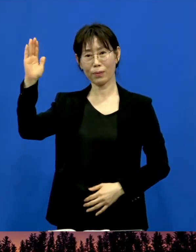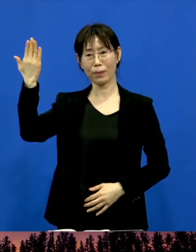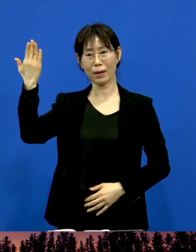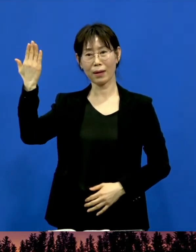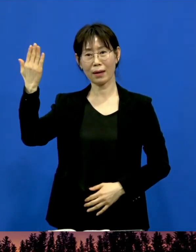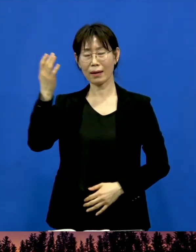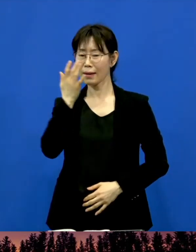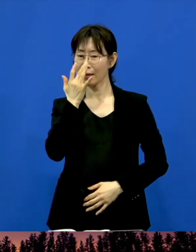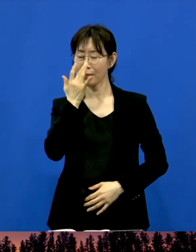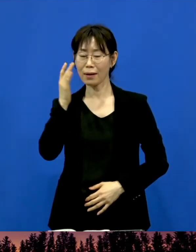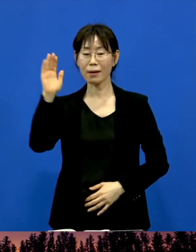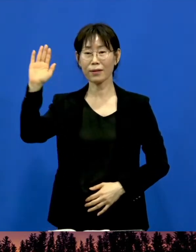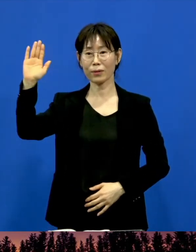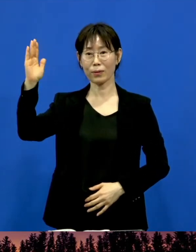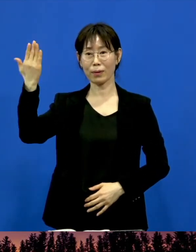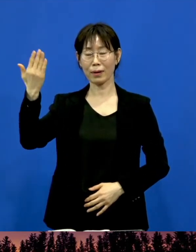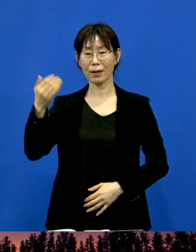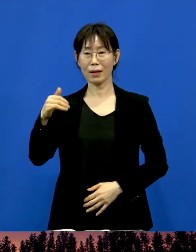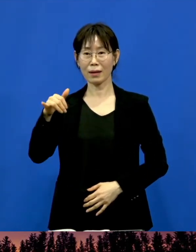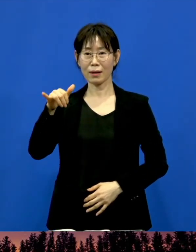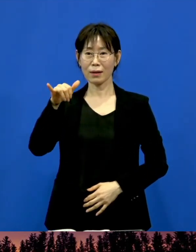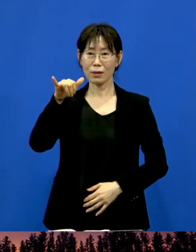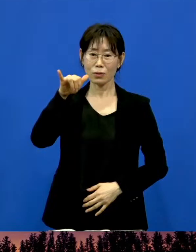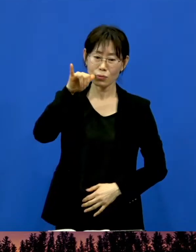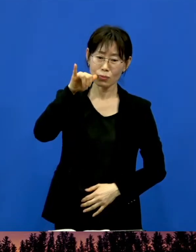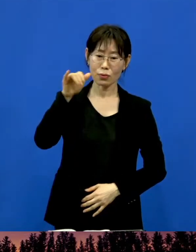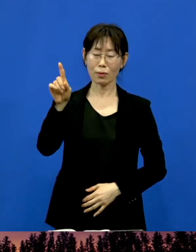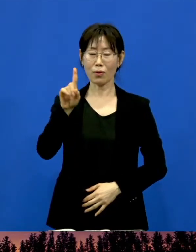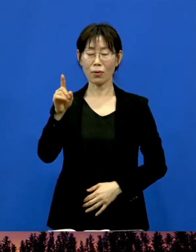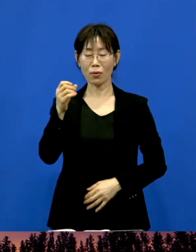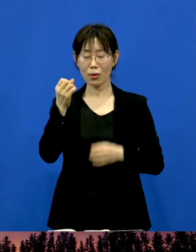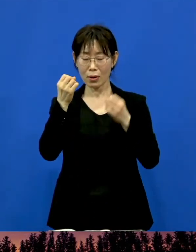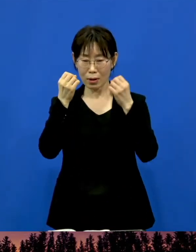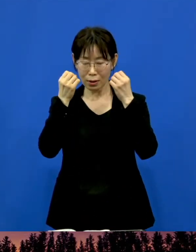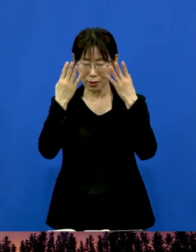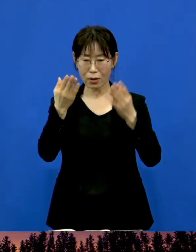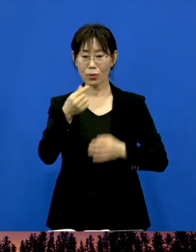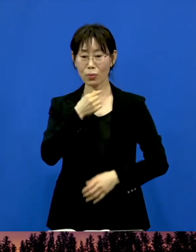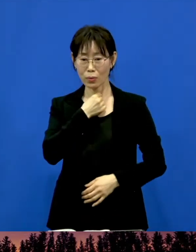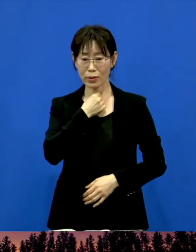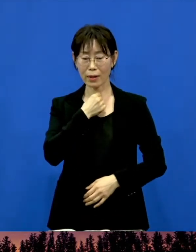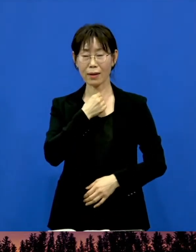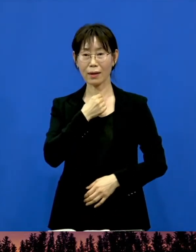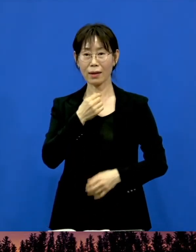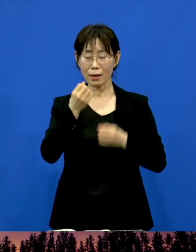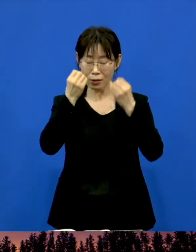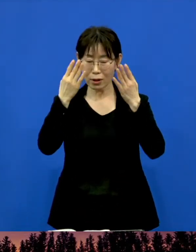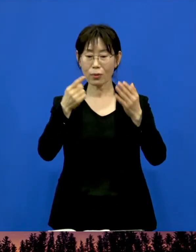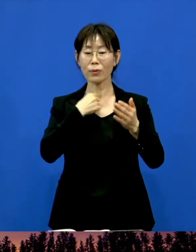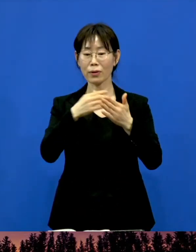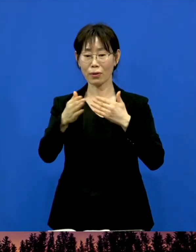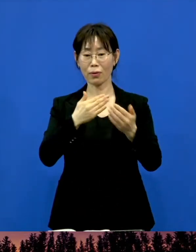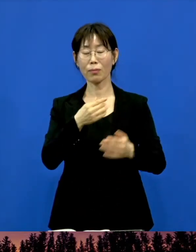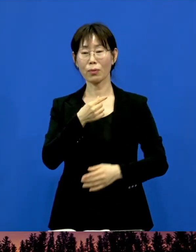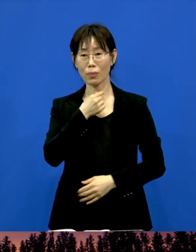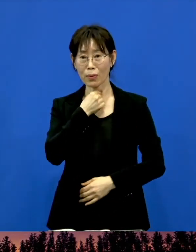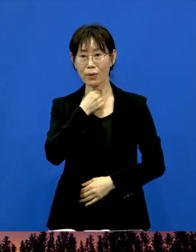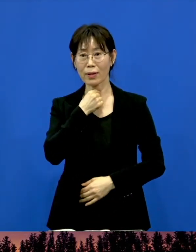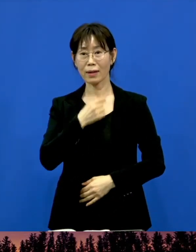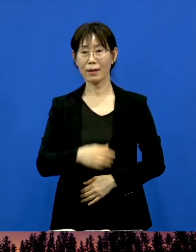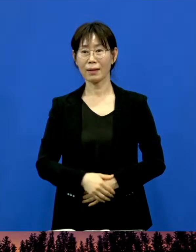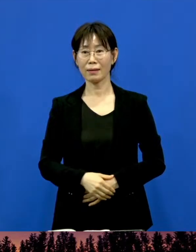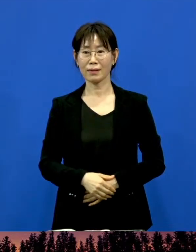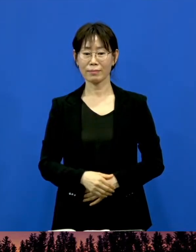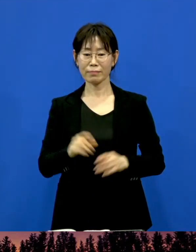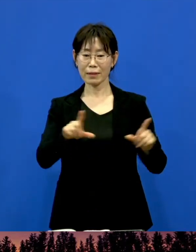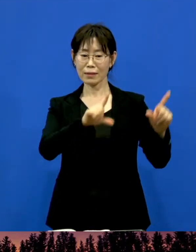여러분 모든 중독들이 다 그런 겁니다. 중독이 뭐예요? 새로운 경험을 하라는 거예요. 새로운 경험을 하고 싶은 거예요. 왜? 너무 삶이